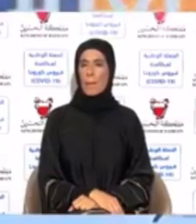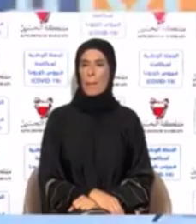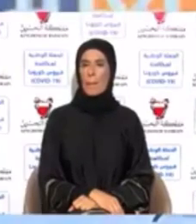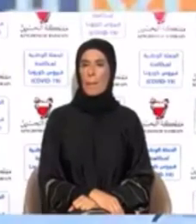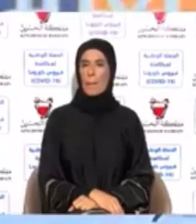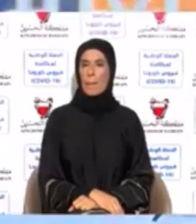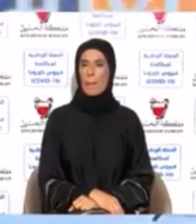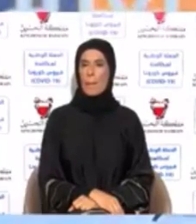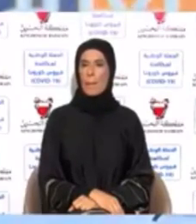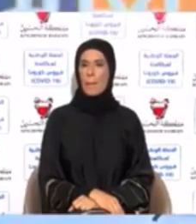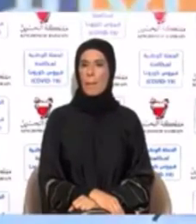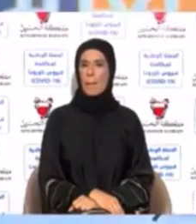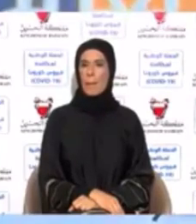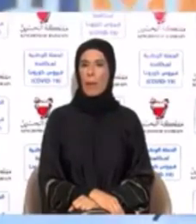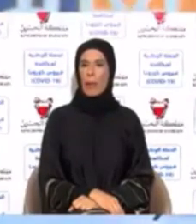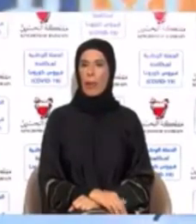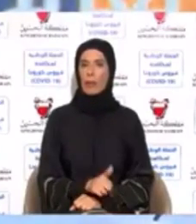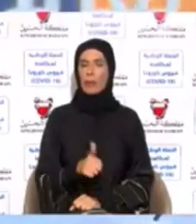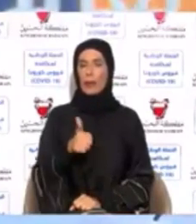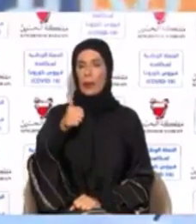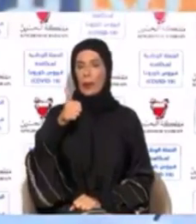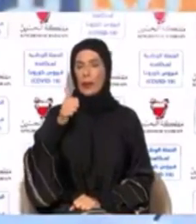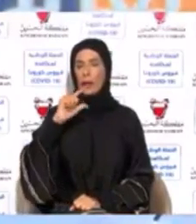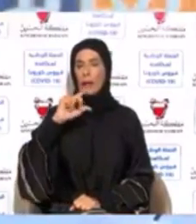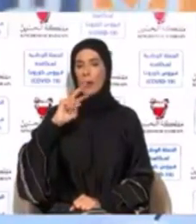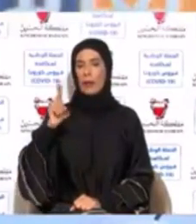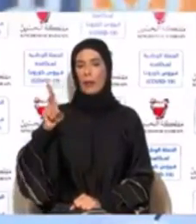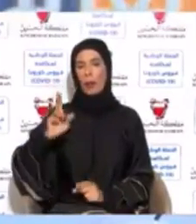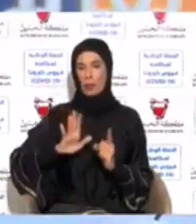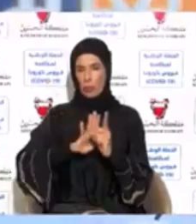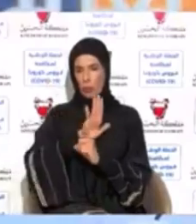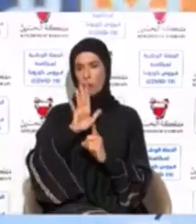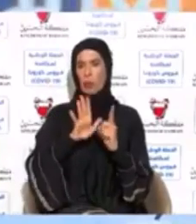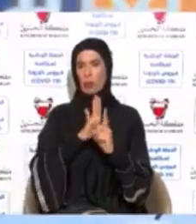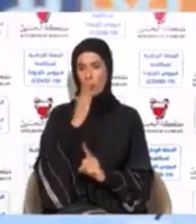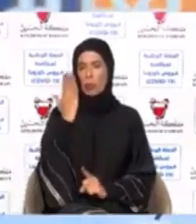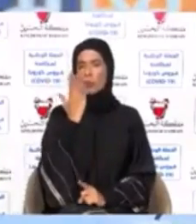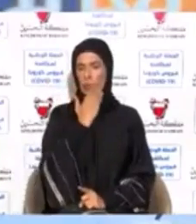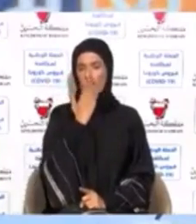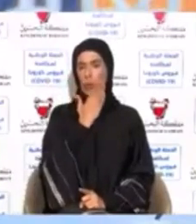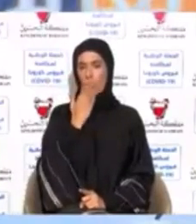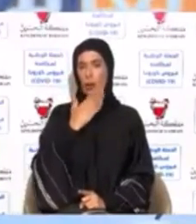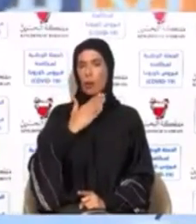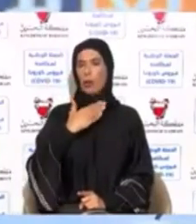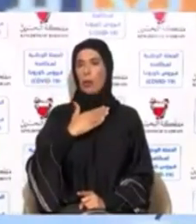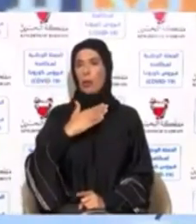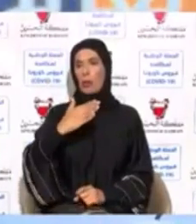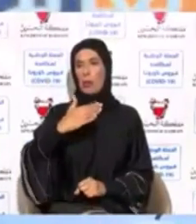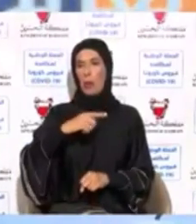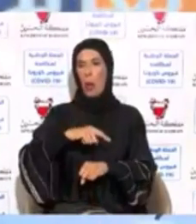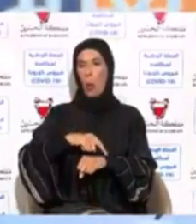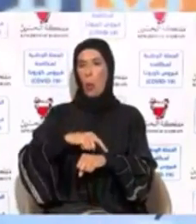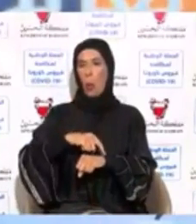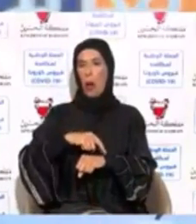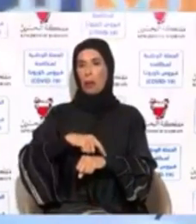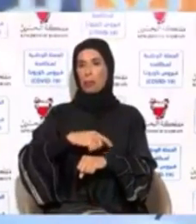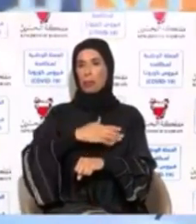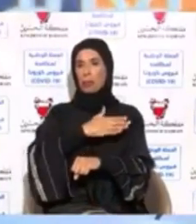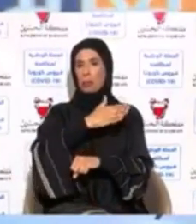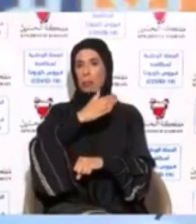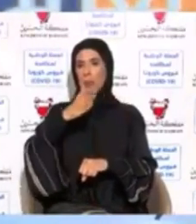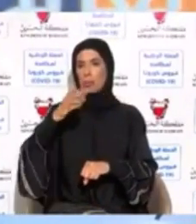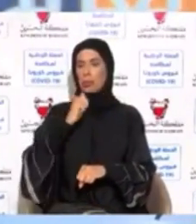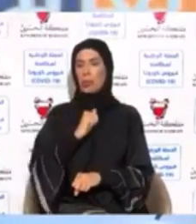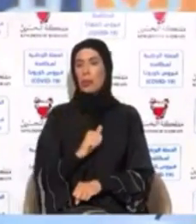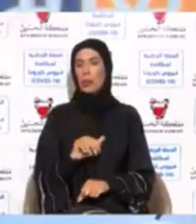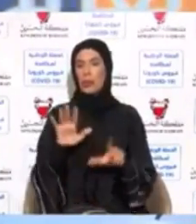نرجع طبعاً هذه كلها مقيسة بالمعايير اللي احنا درسها. طبعاً هل تأثر المدارس؟ تأثرت المدارس طبعاً، تم تأجيل افتتاح المدارس مدة